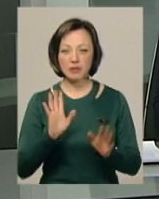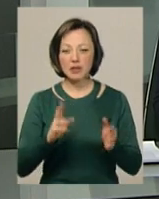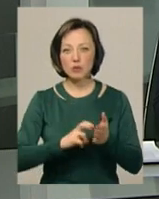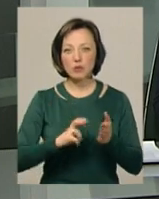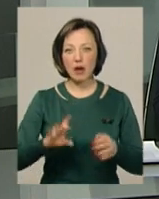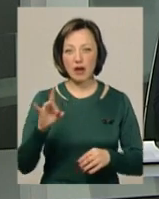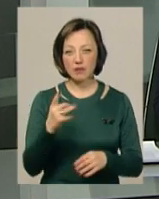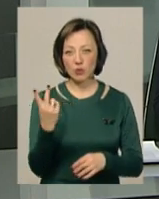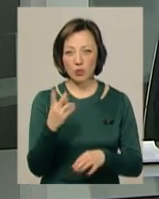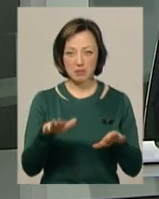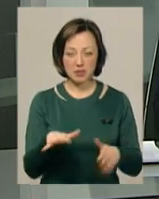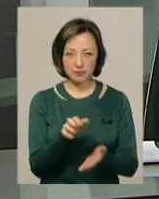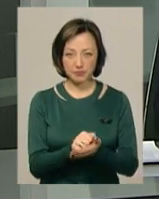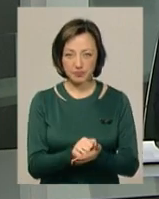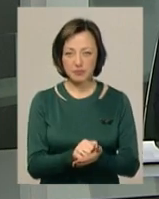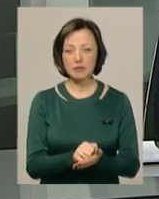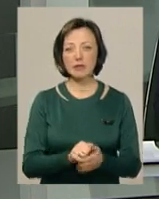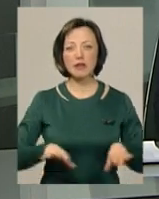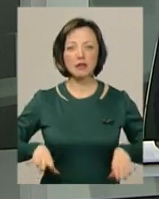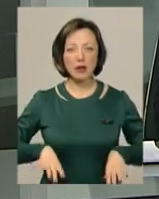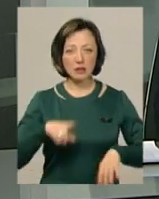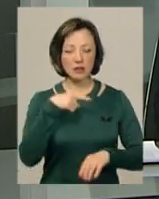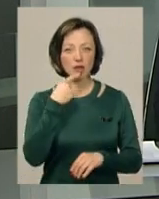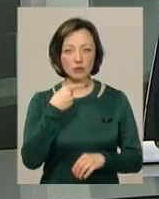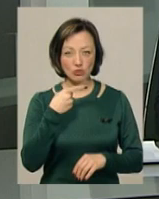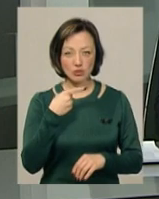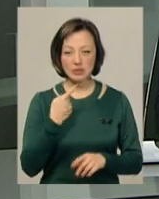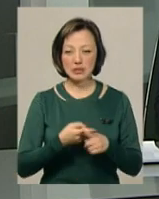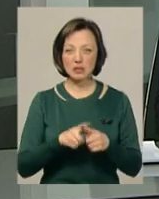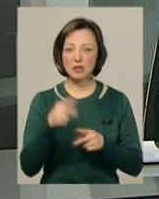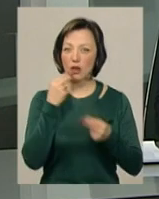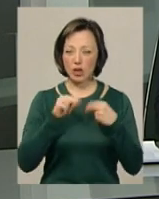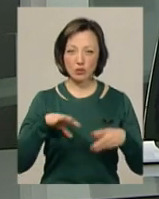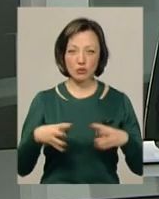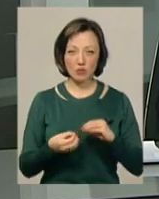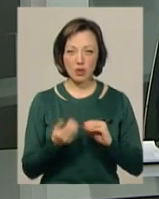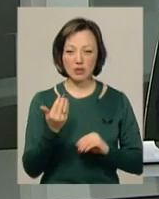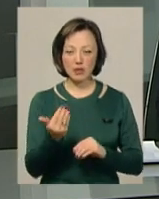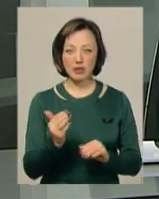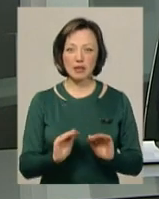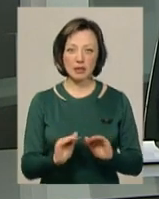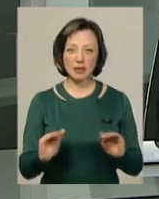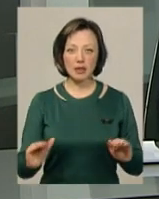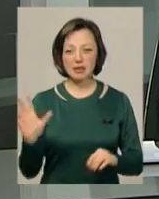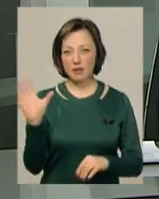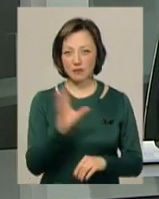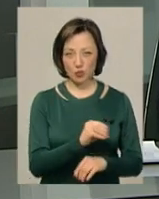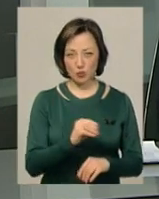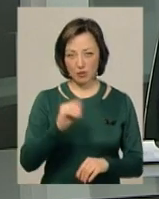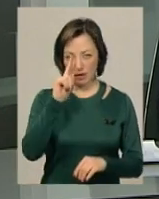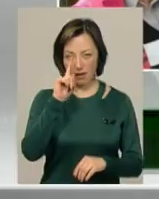з Рівного і посіли друге місце. За словами їхнього тренера Юзефа Слівінської, це найкращий результат її вихованок за всю кар'єру.